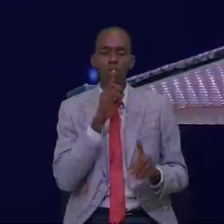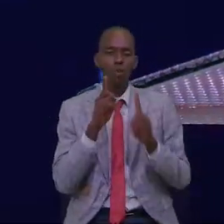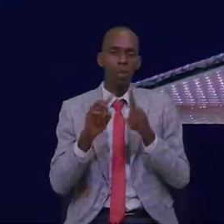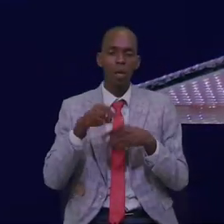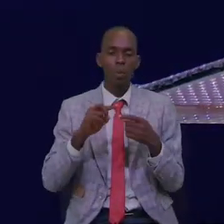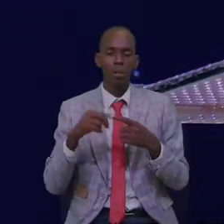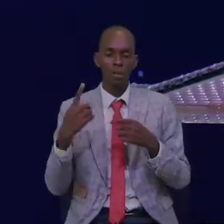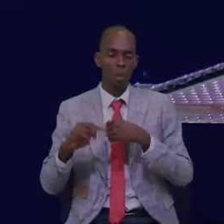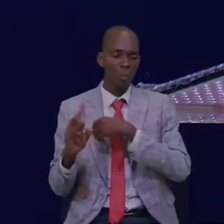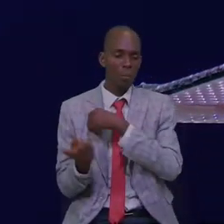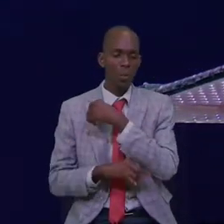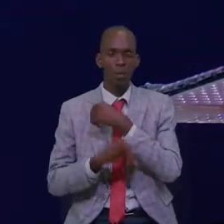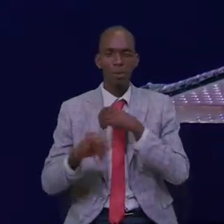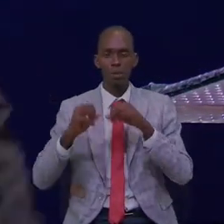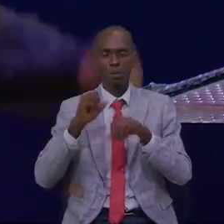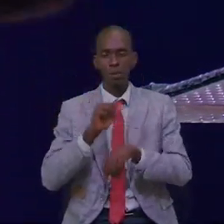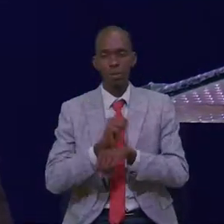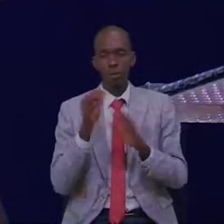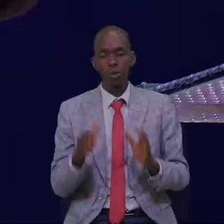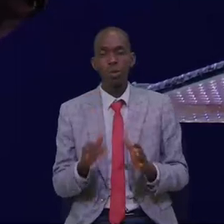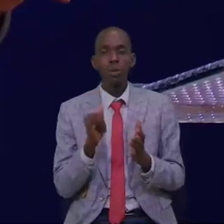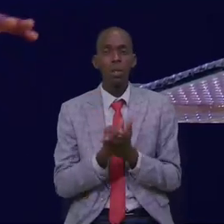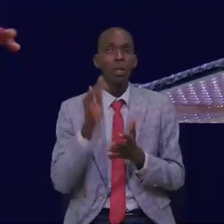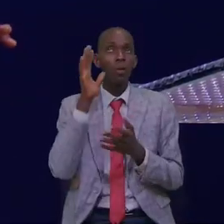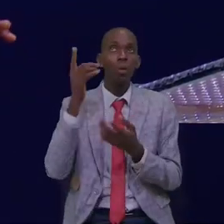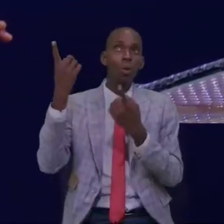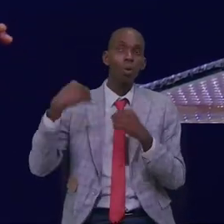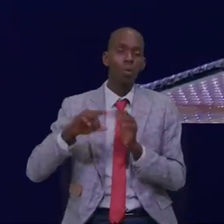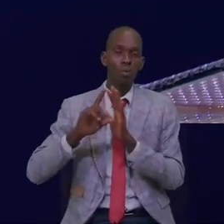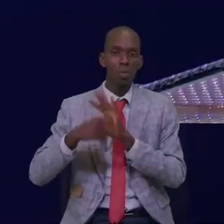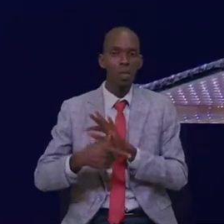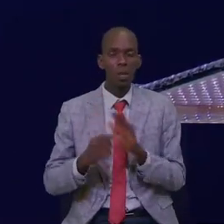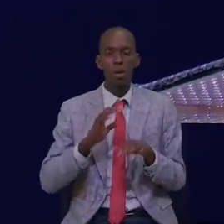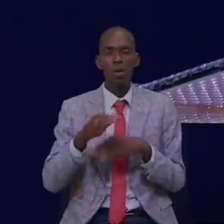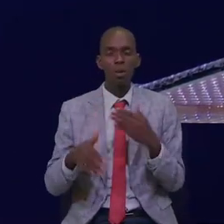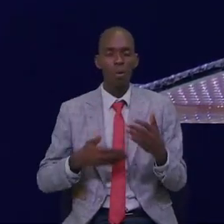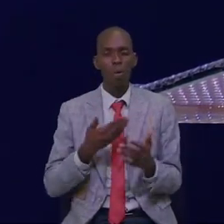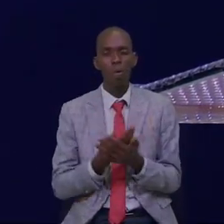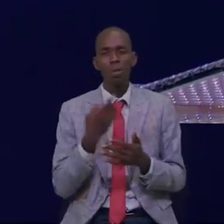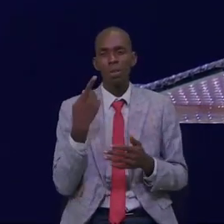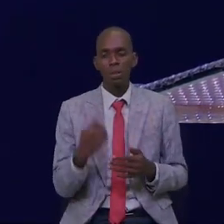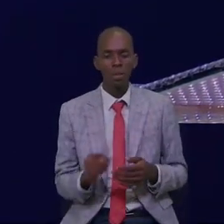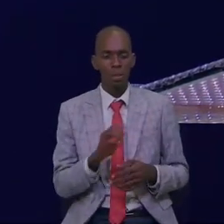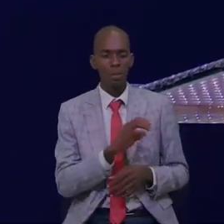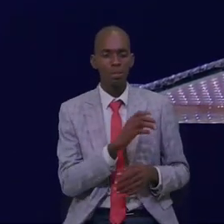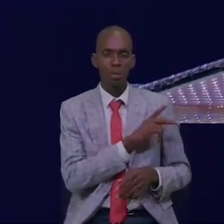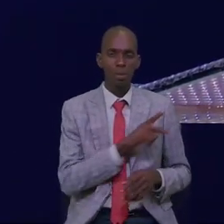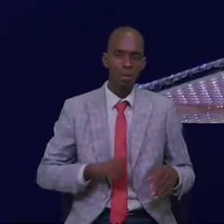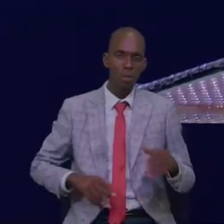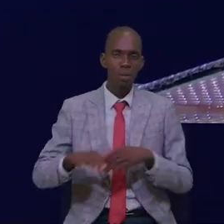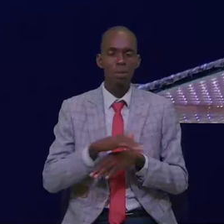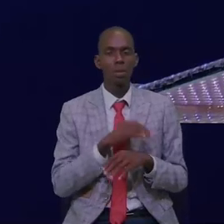qui viendra finalement et tous ses empires et l'or,